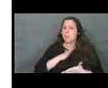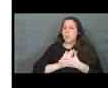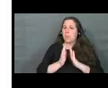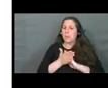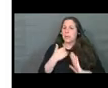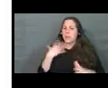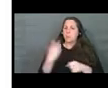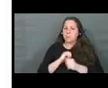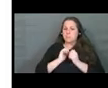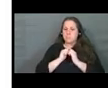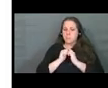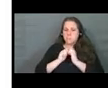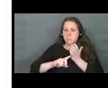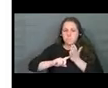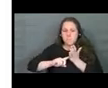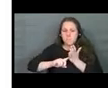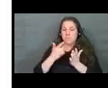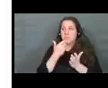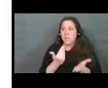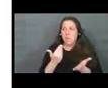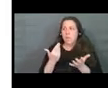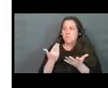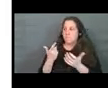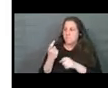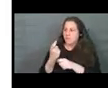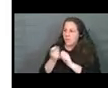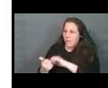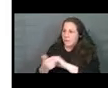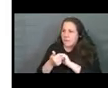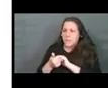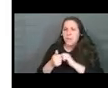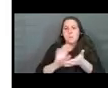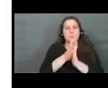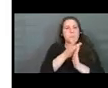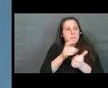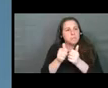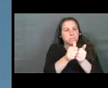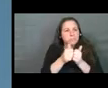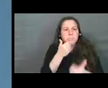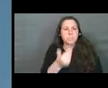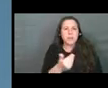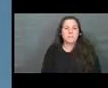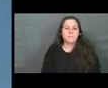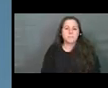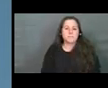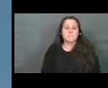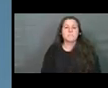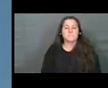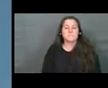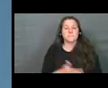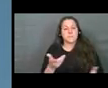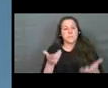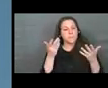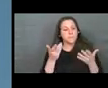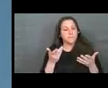bien s'adapter, à bien nous adapter avec nos consultants, avec nos milieux d'affaires. Alors, voilà, ça fait le tour.